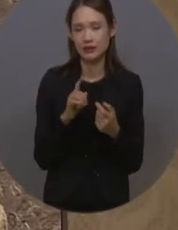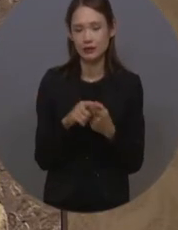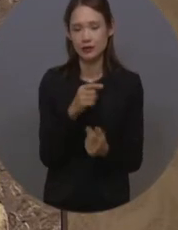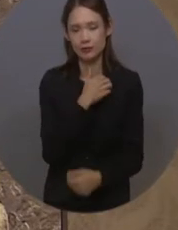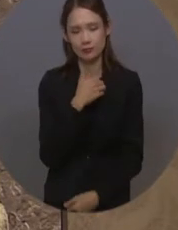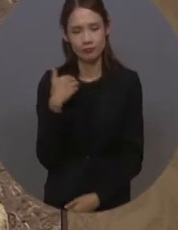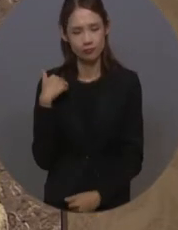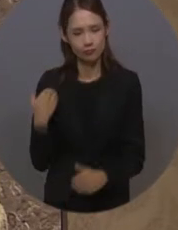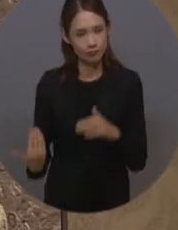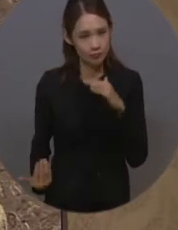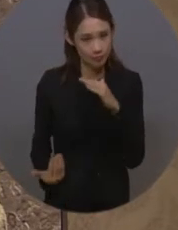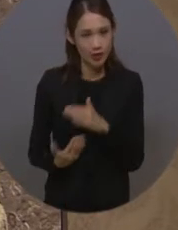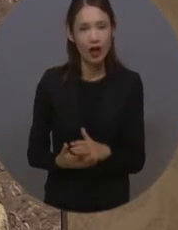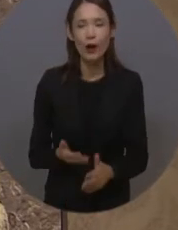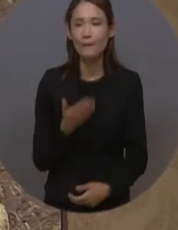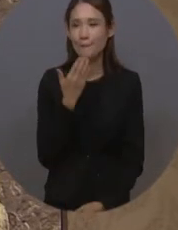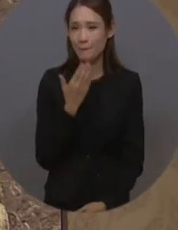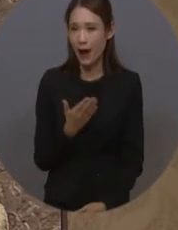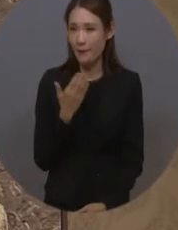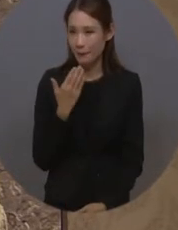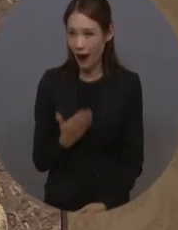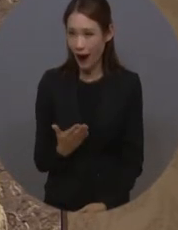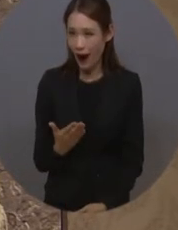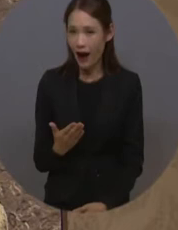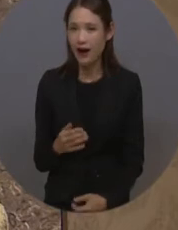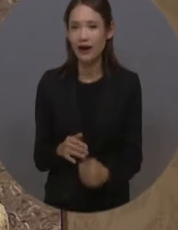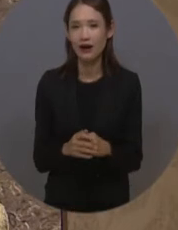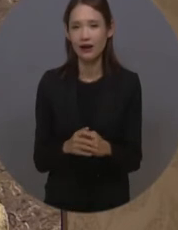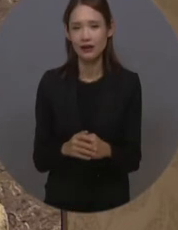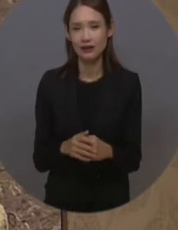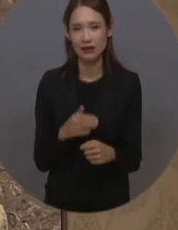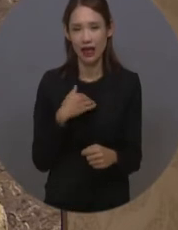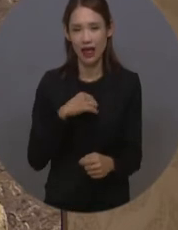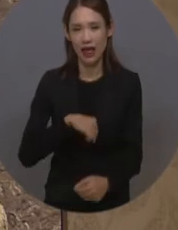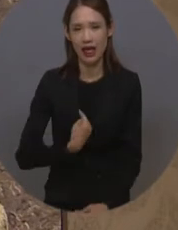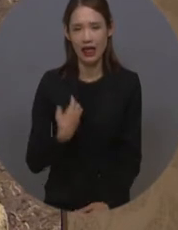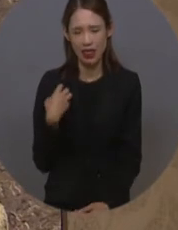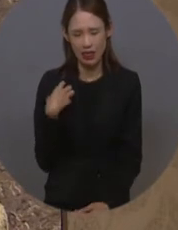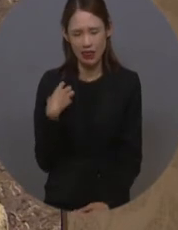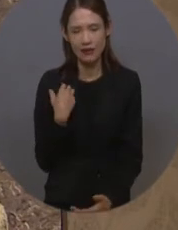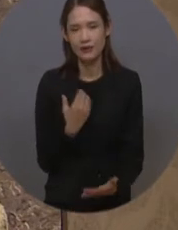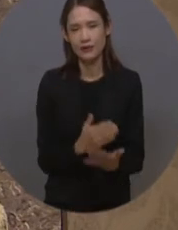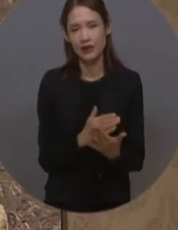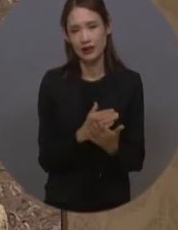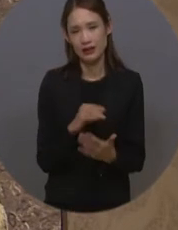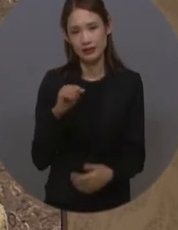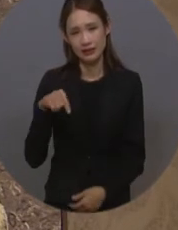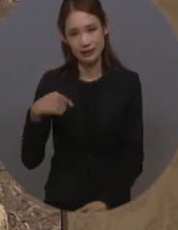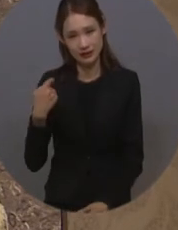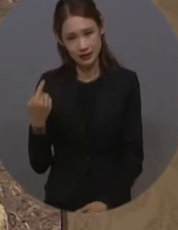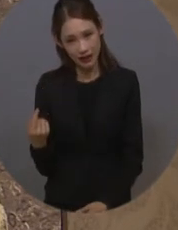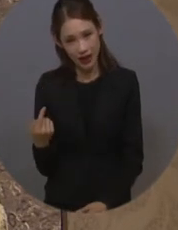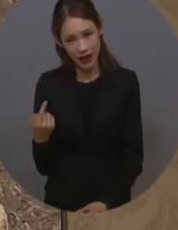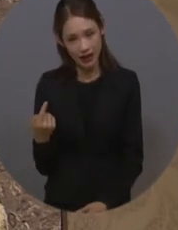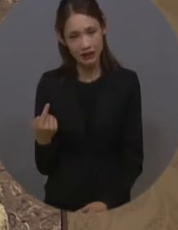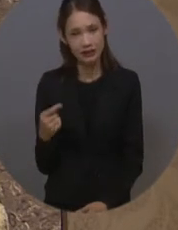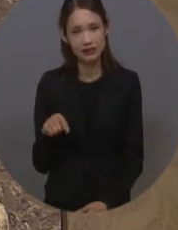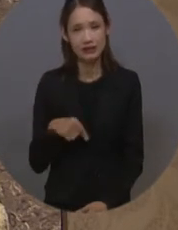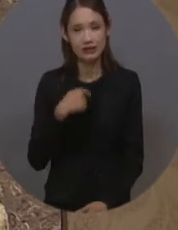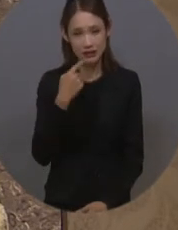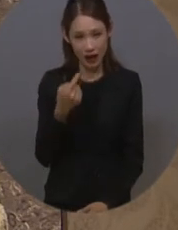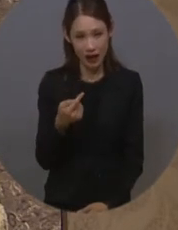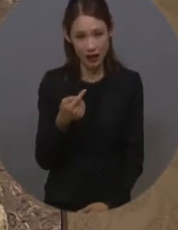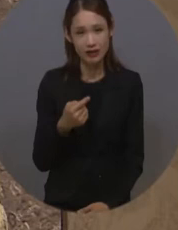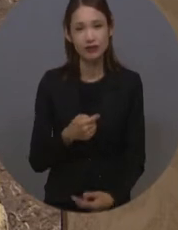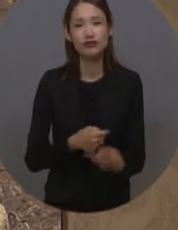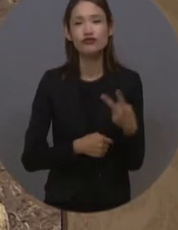해내는 단계에서 자기 공정이 아닌 다 공정에 지금 진입해서 또 두 가지